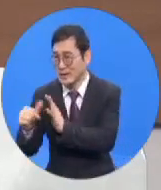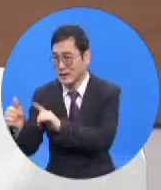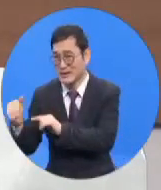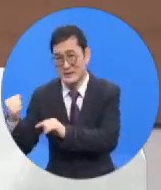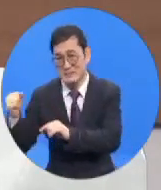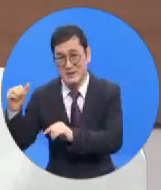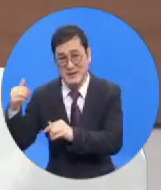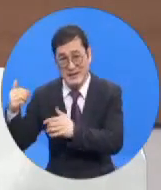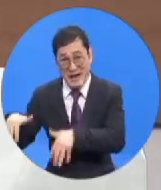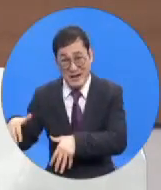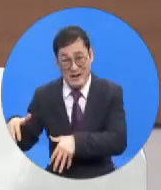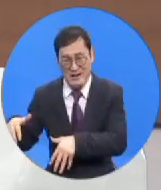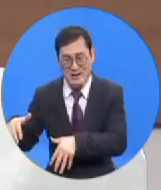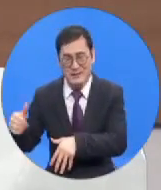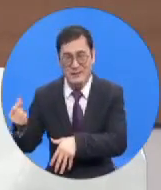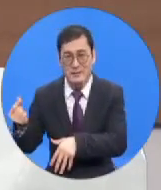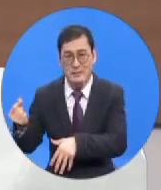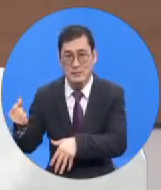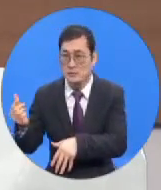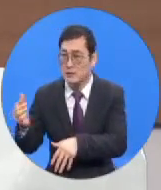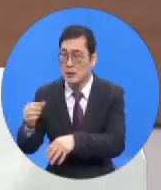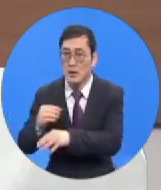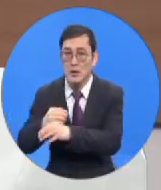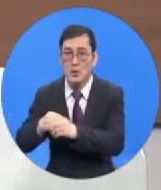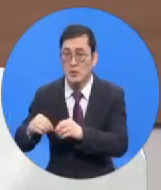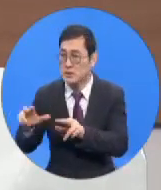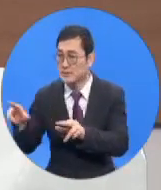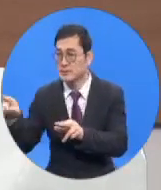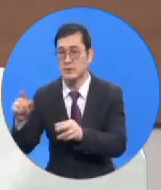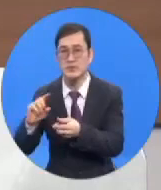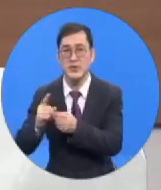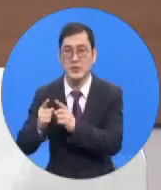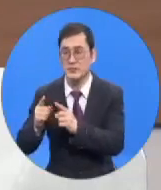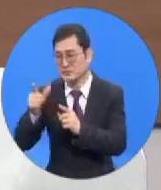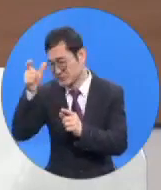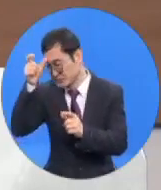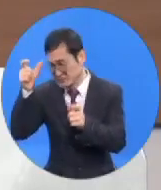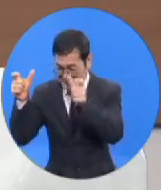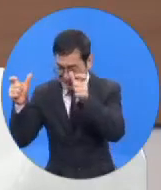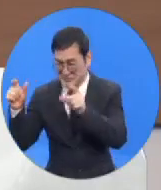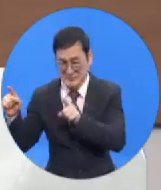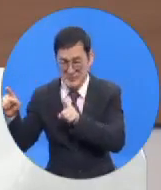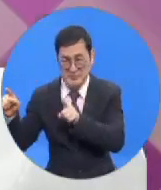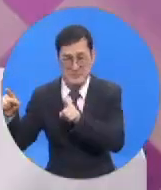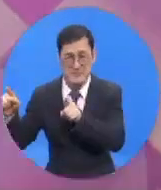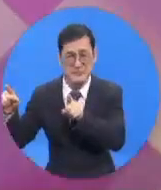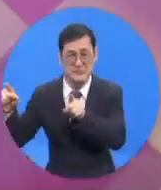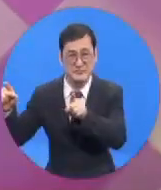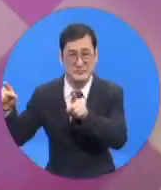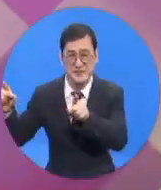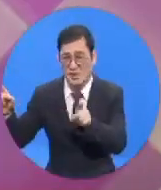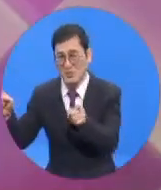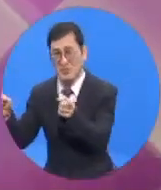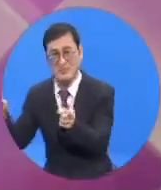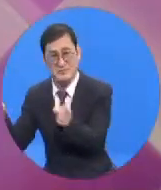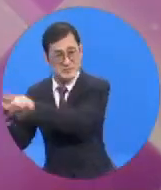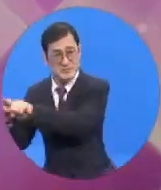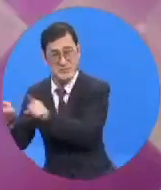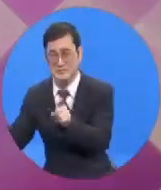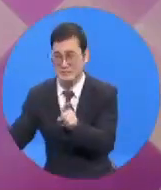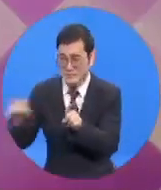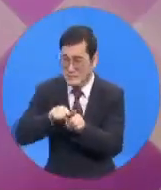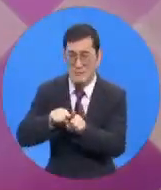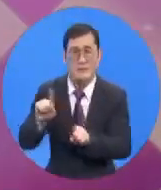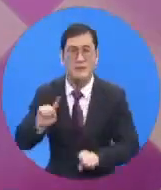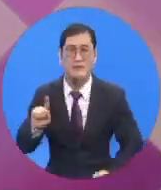조금 달라 보이긴 한다. 지지율 높고 해가지고 서로서로 버틸려는 힘이 강할 것 같네요. 네. 결국은 될 것 같으니까